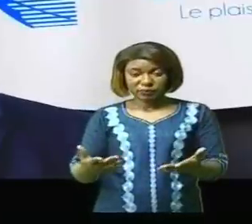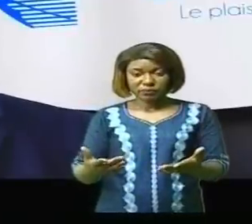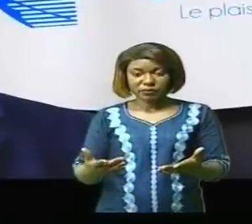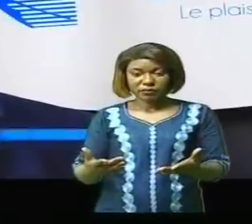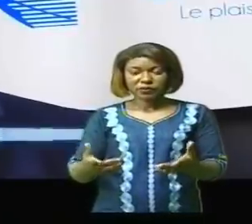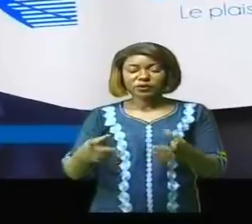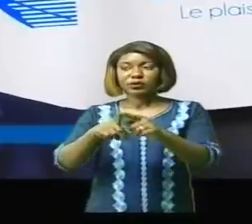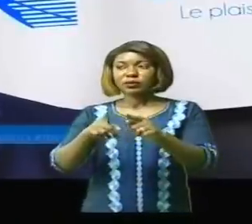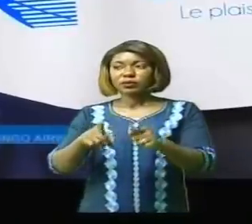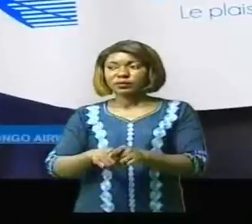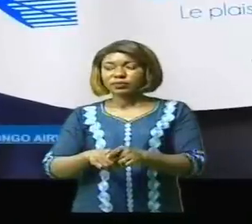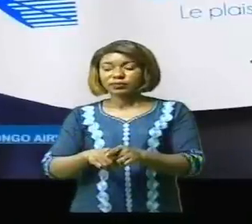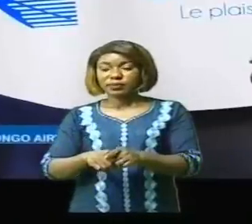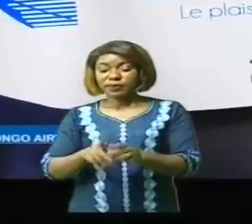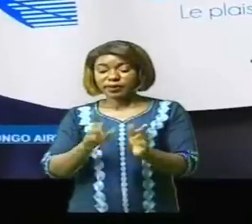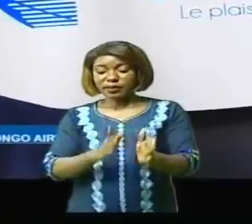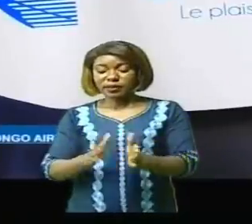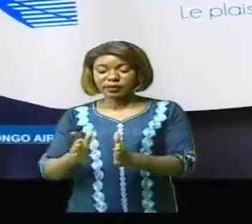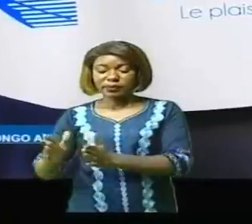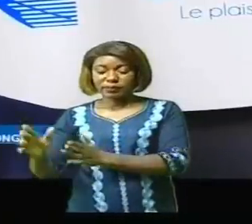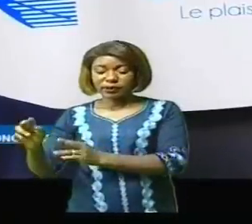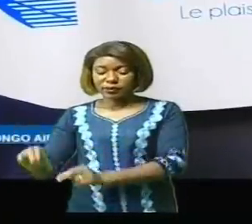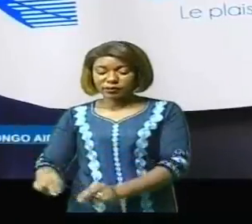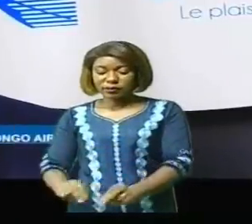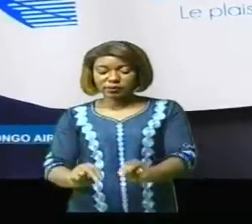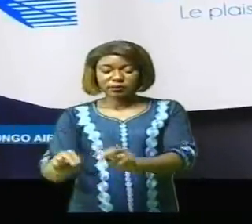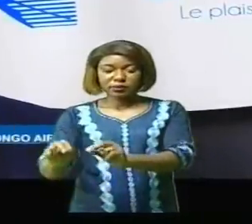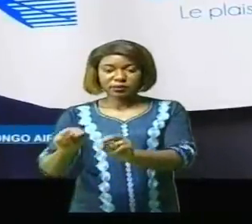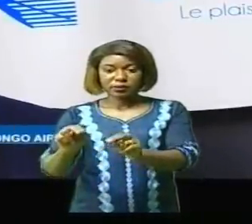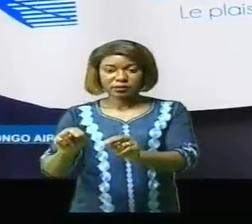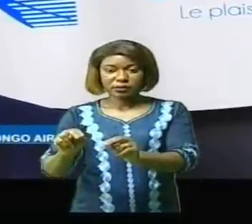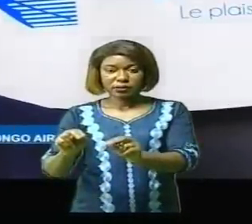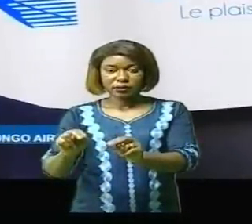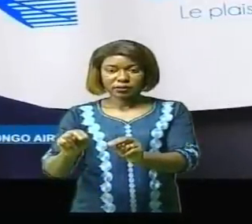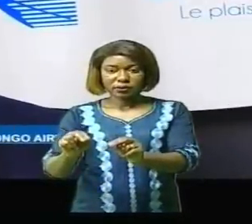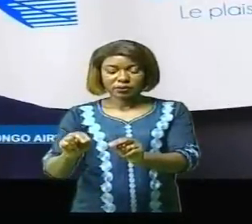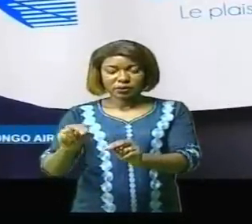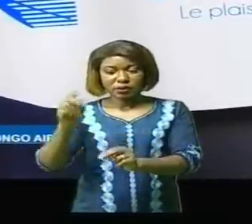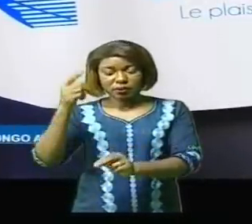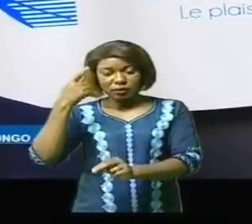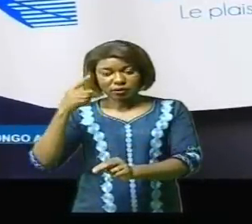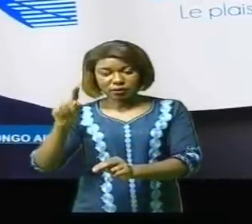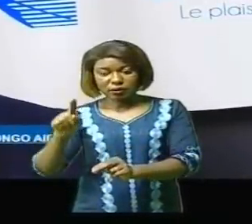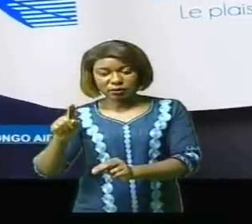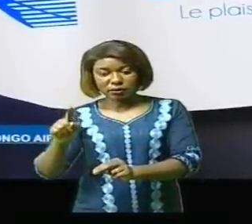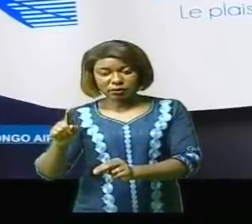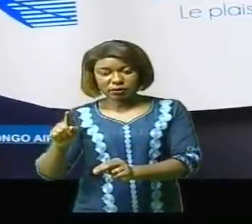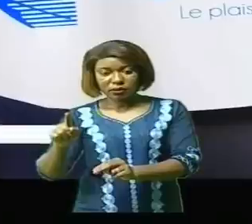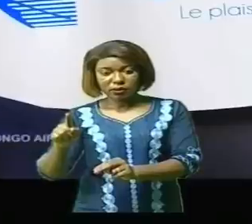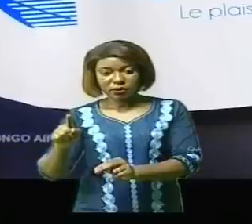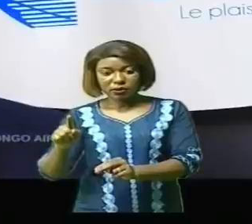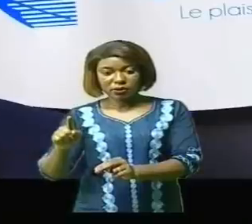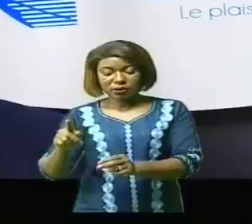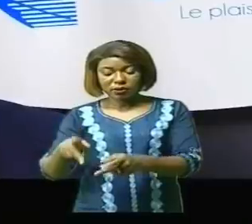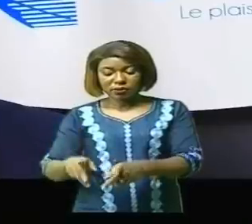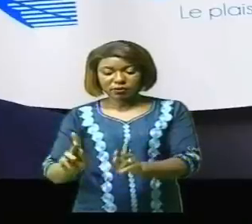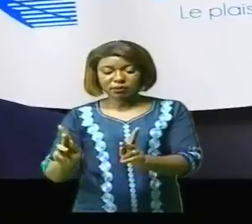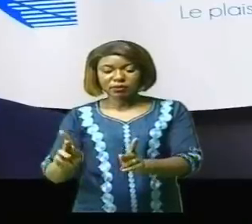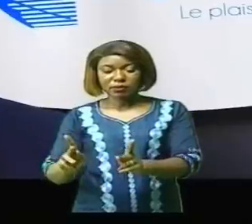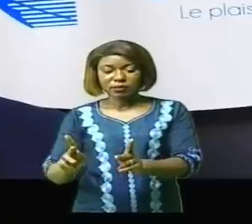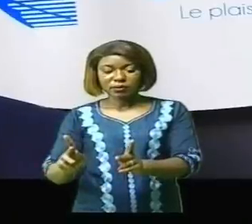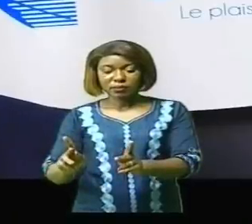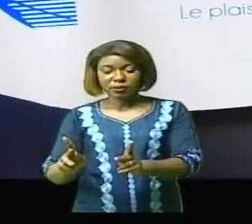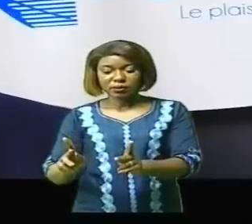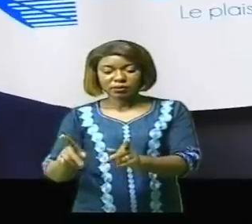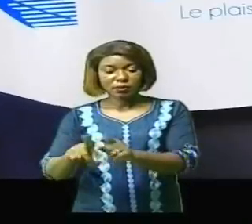avenir? Le plan stratégique, c'est une restitution d'un travail permettant à tout